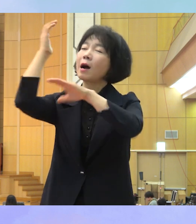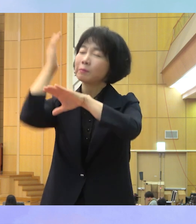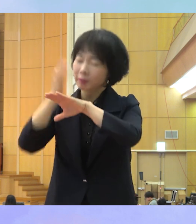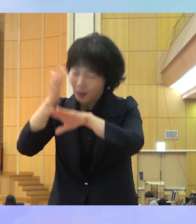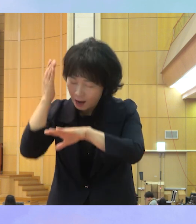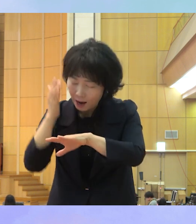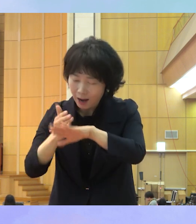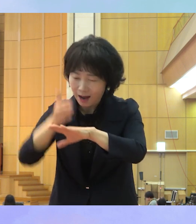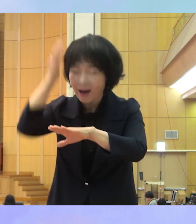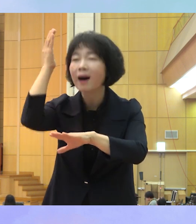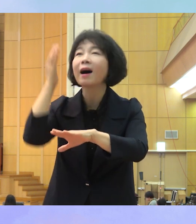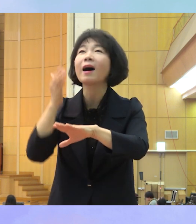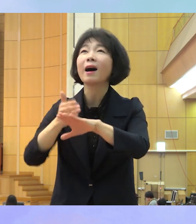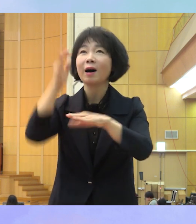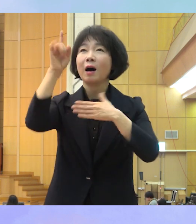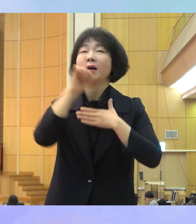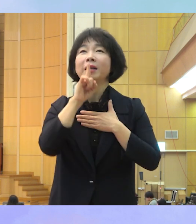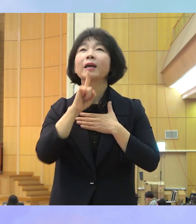당신께